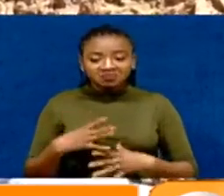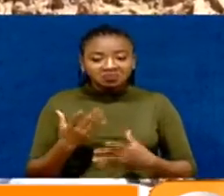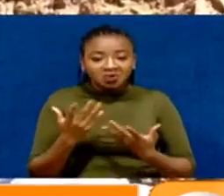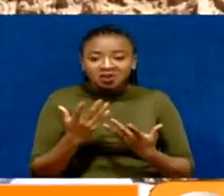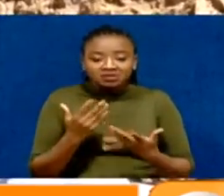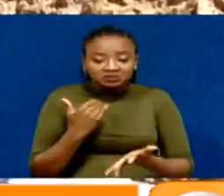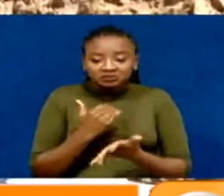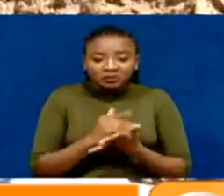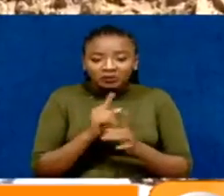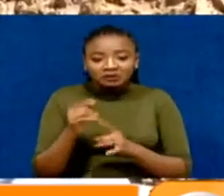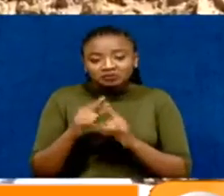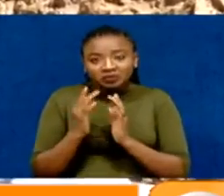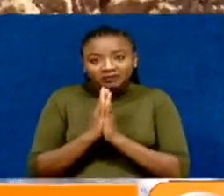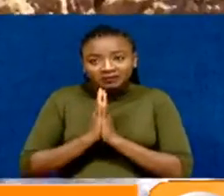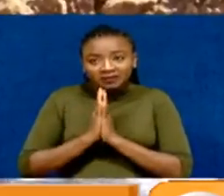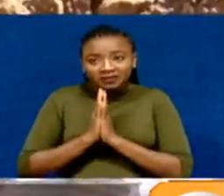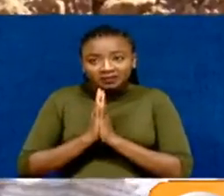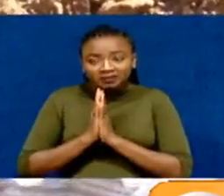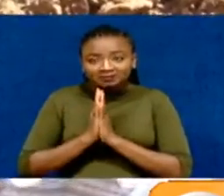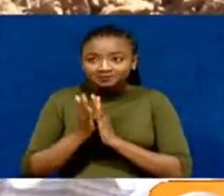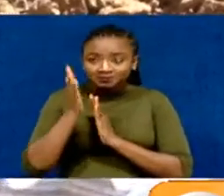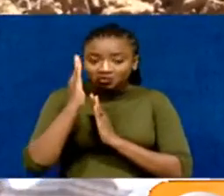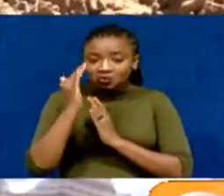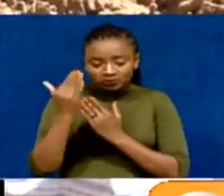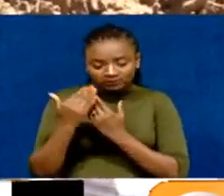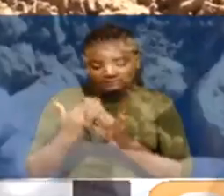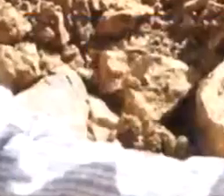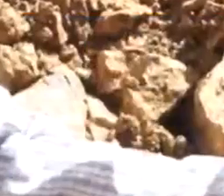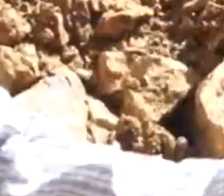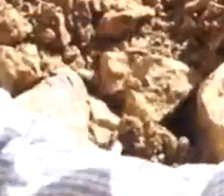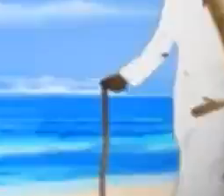Sasa tunaomba tu Mungu akijalia sisi tunaweza kumpa